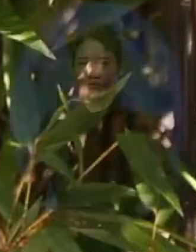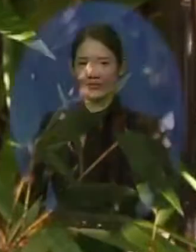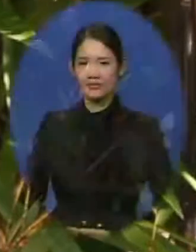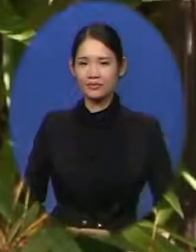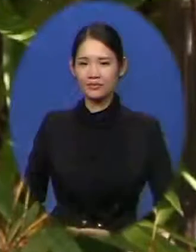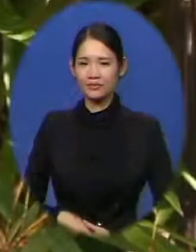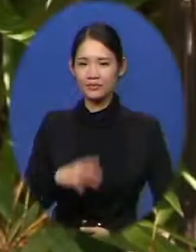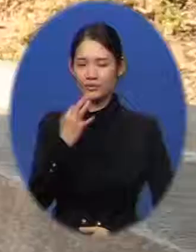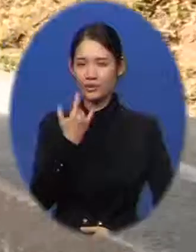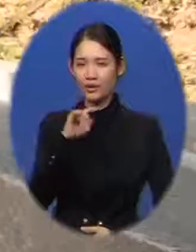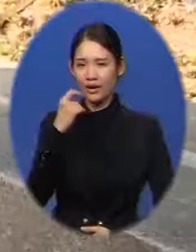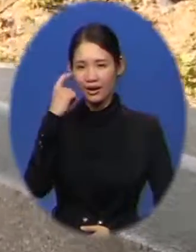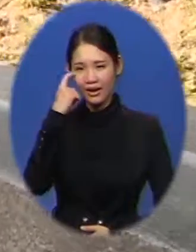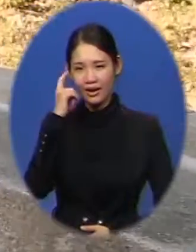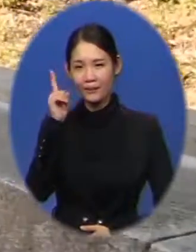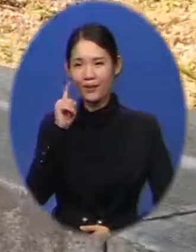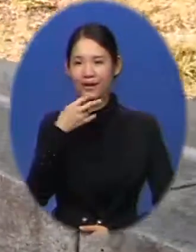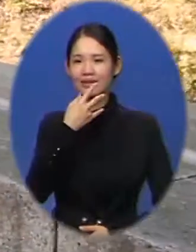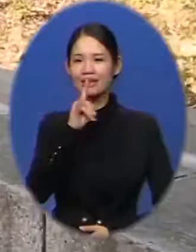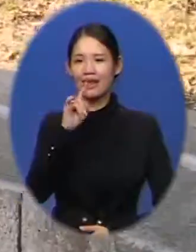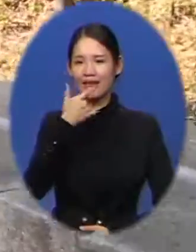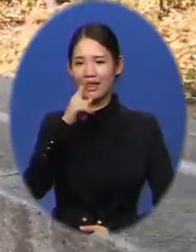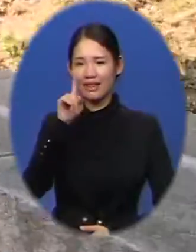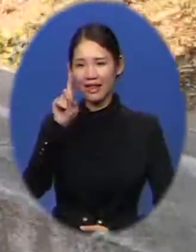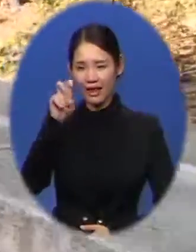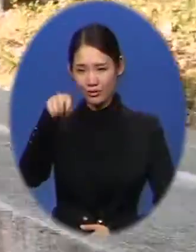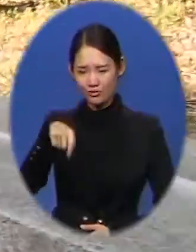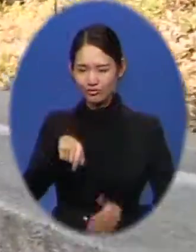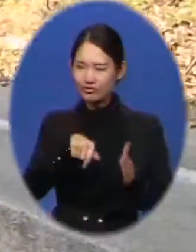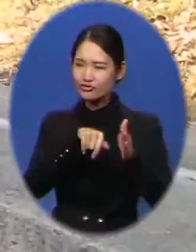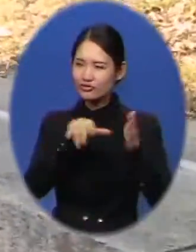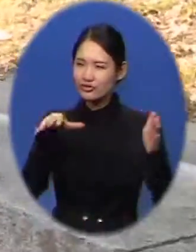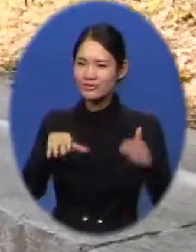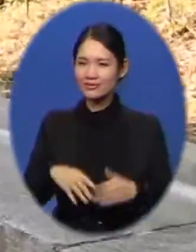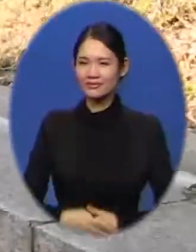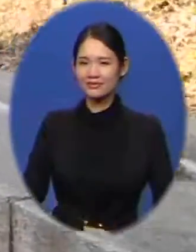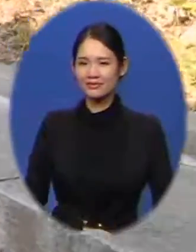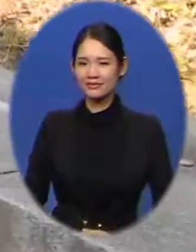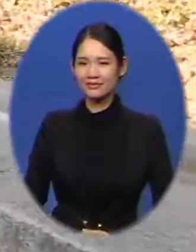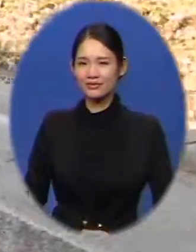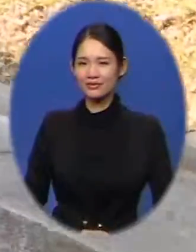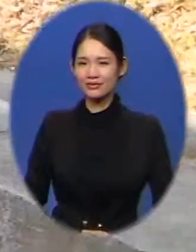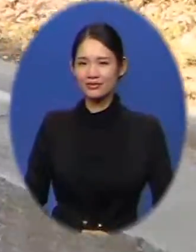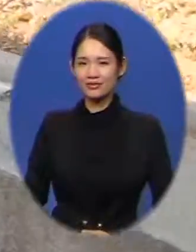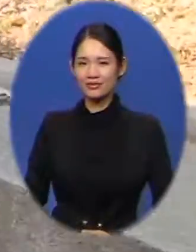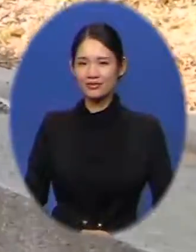오죽헌 하면 대나무를 빼놓을 수 없죠. 오, 오죽이다. 와.